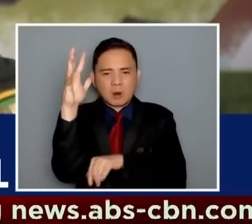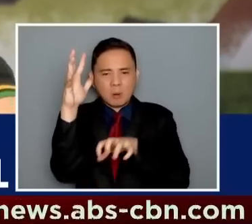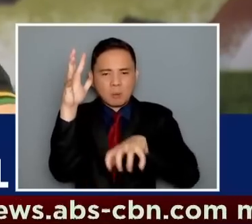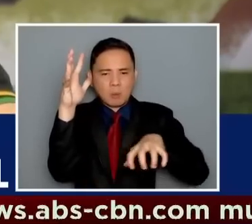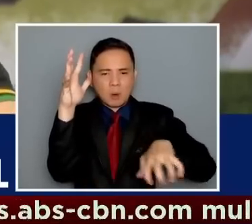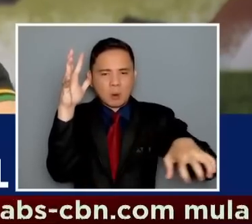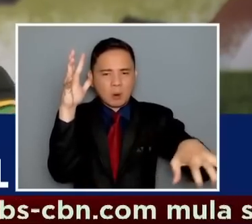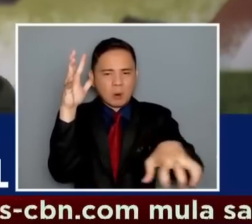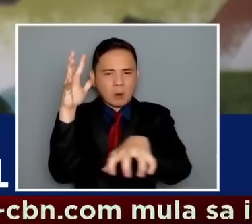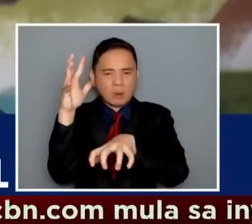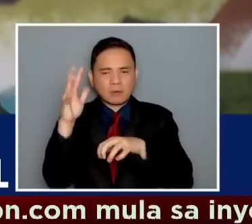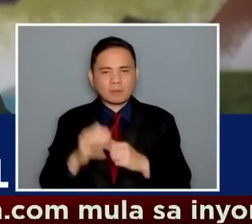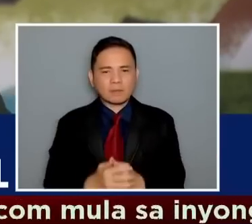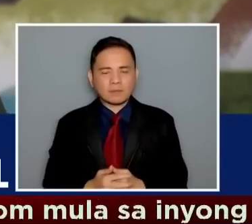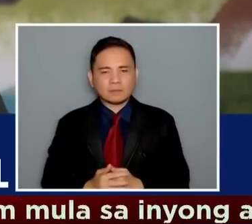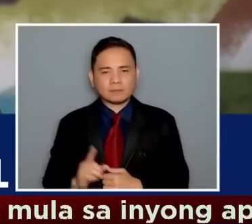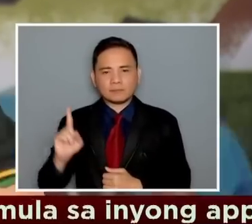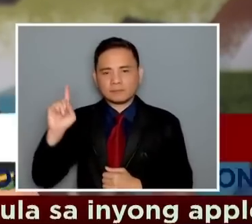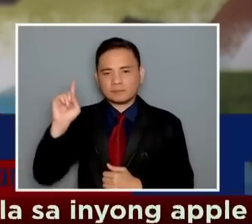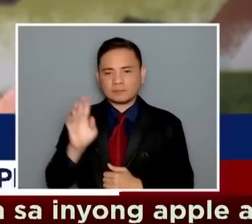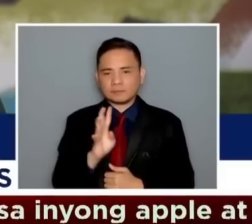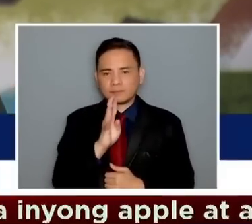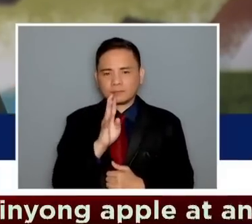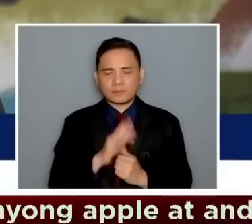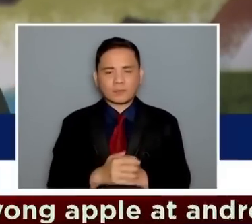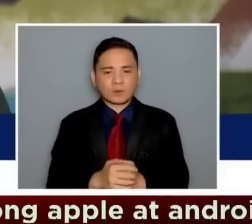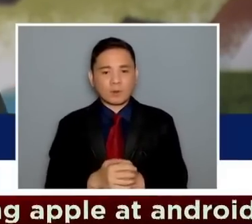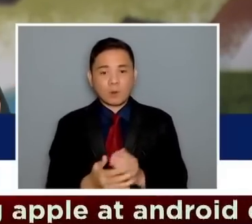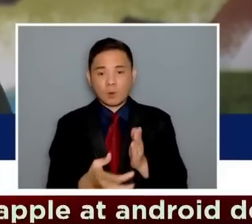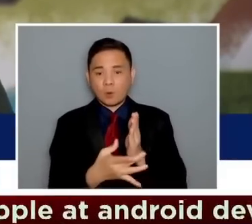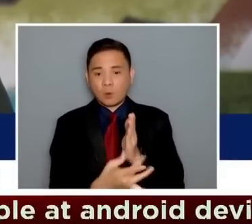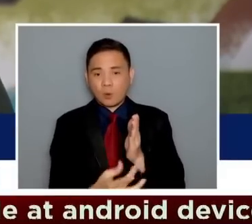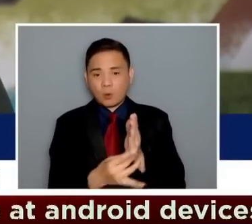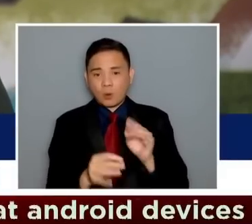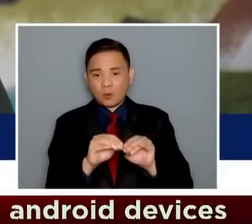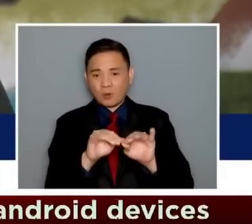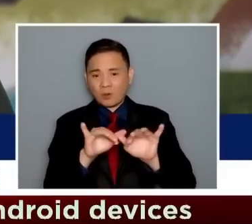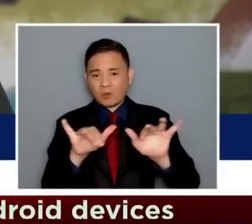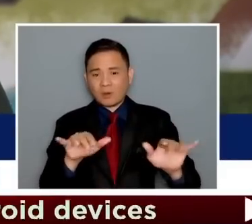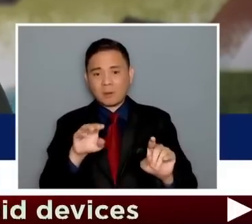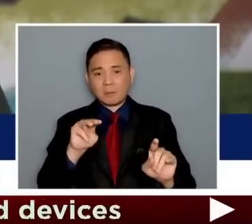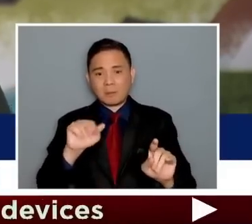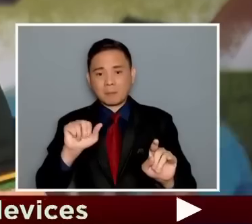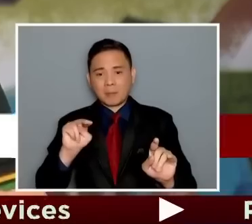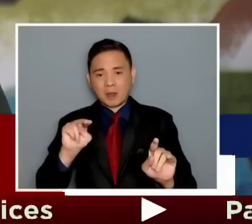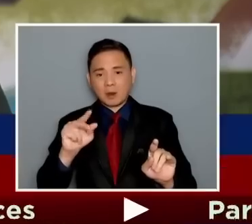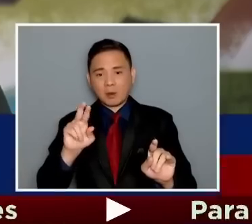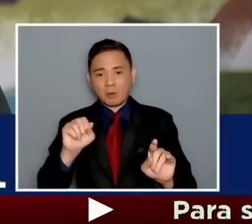Are concerned about the impact of oil and oil spill on mangroves and other coastal ecosystems.